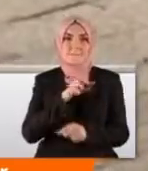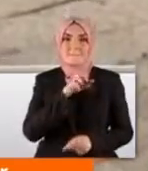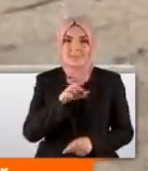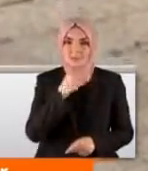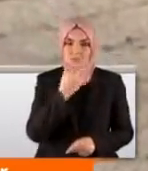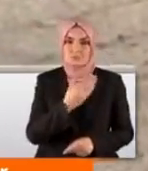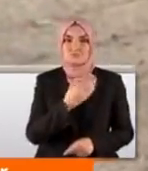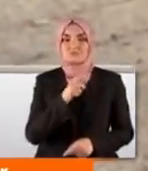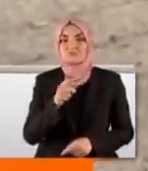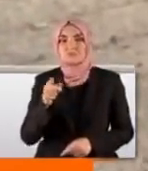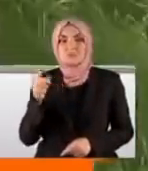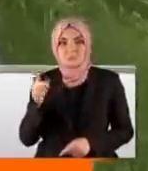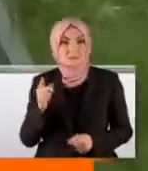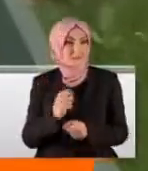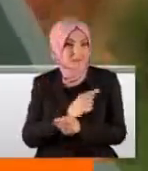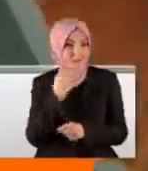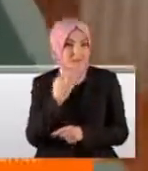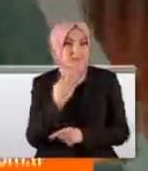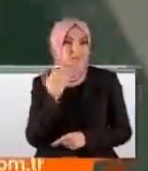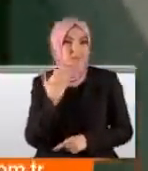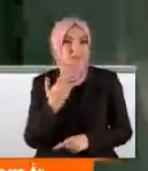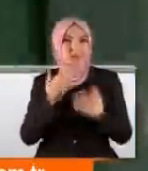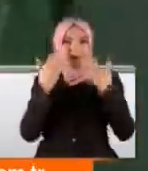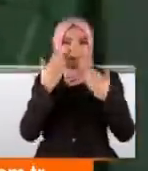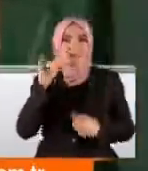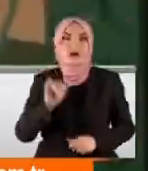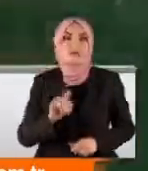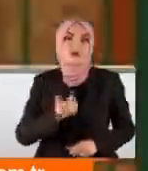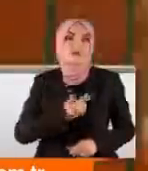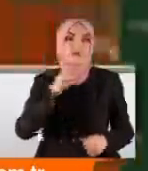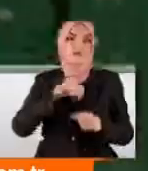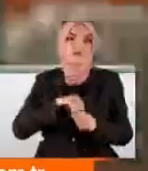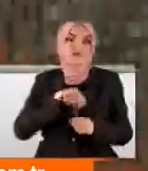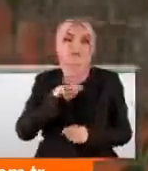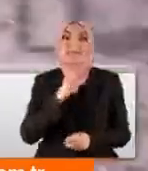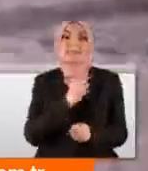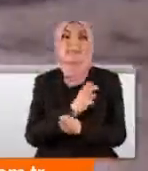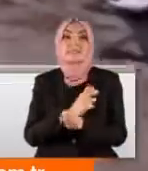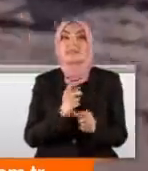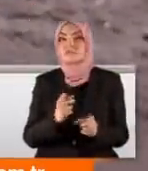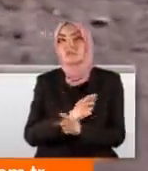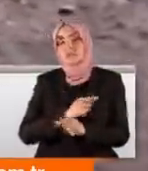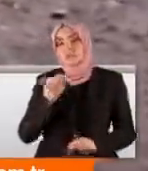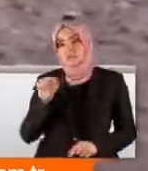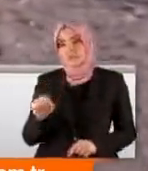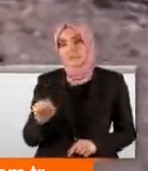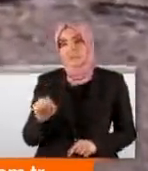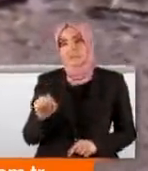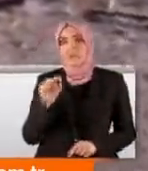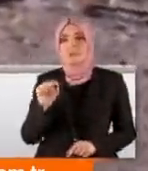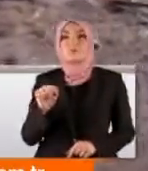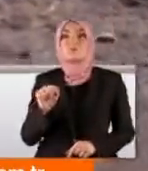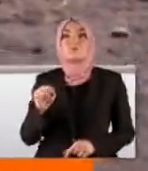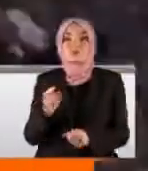Dogo Argentino köpek cinsleri hayvan hakları yasasında tehlikeli ırk olarak nitelendirildi. Bu ırkları ve bunların